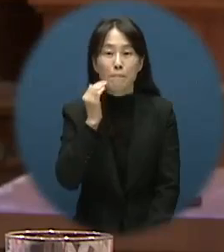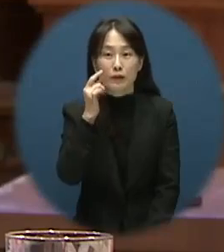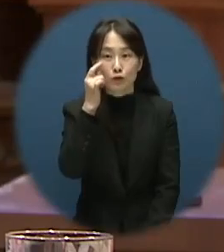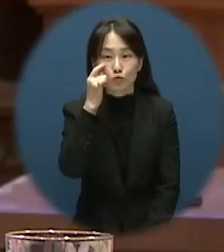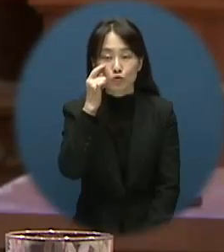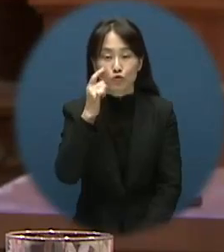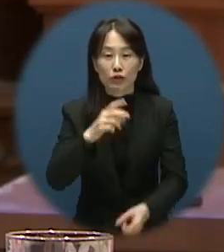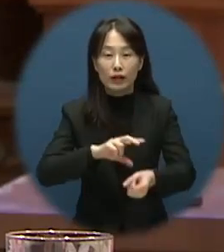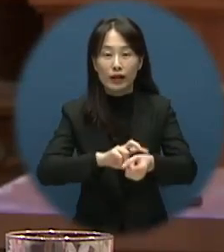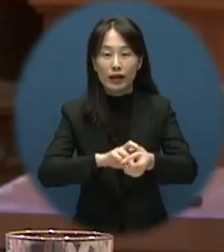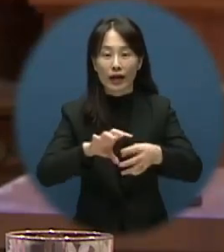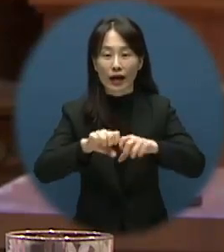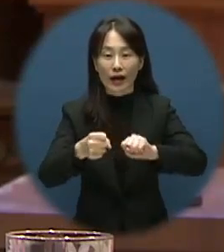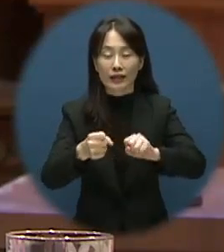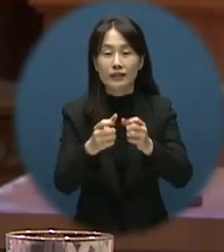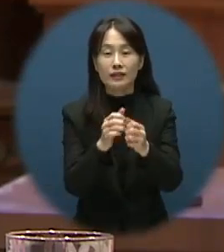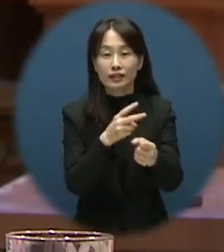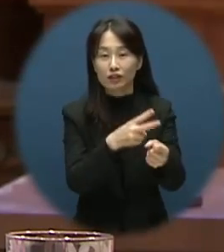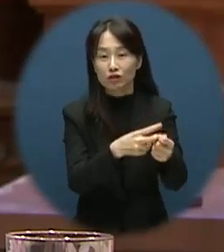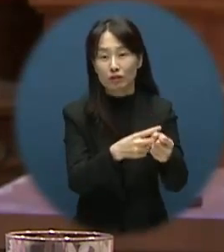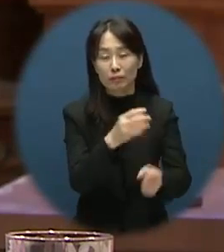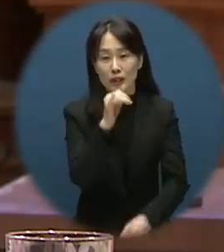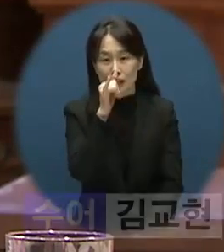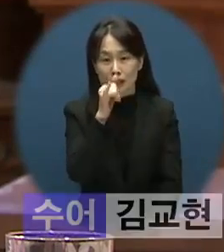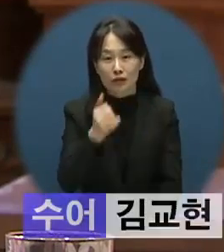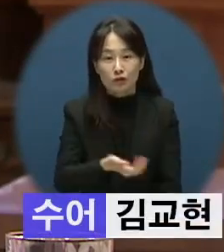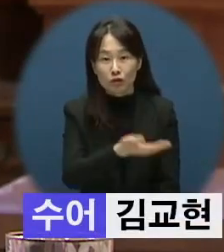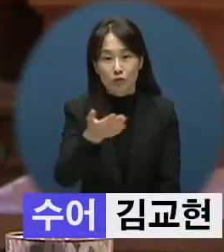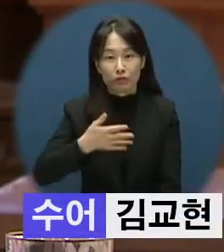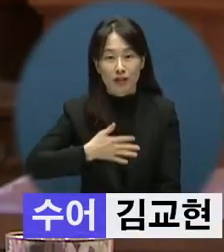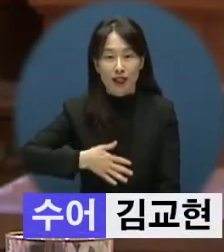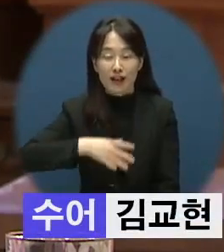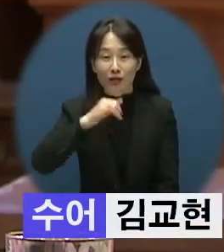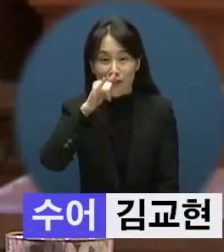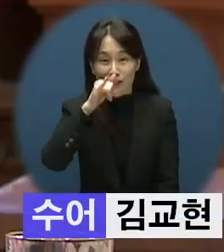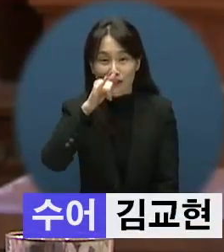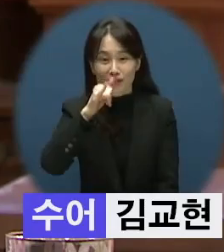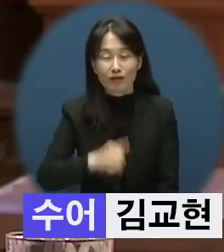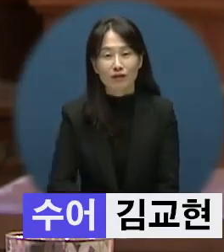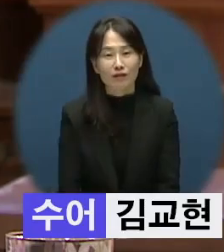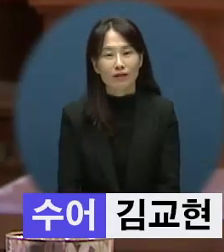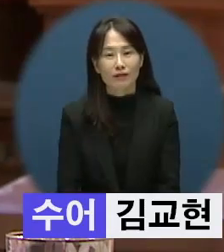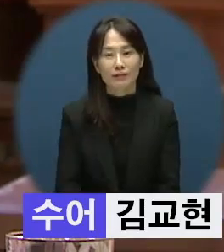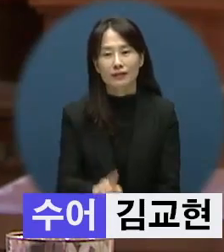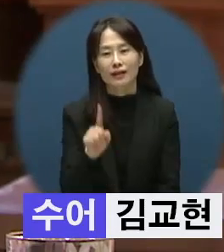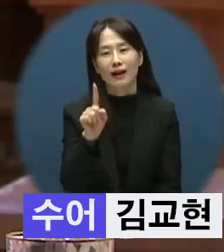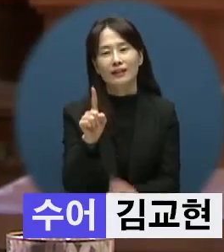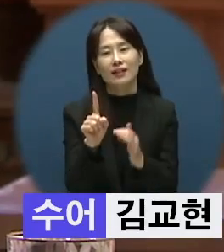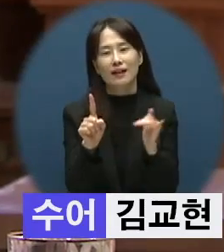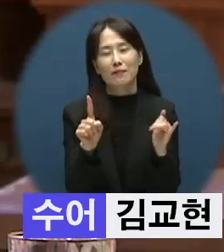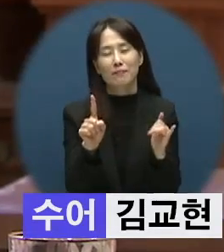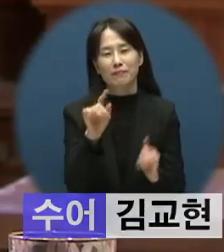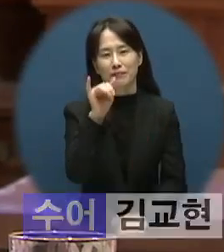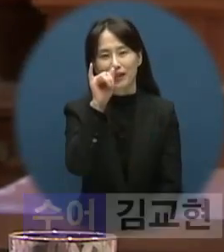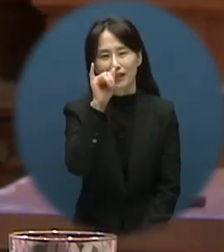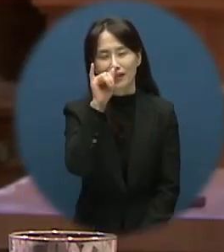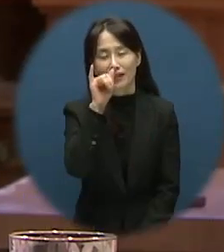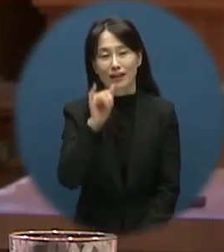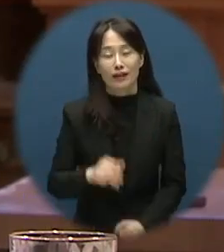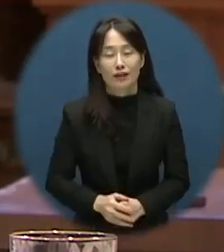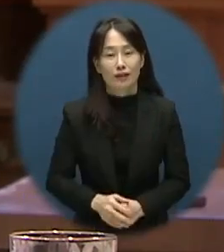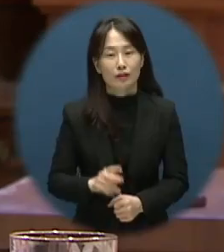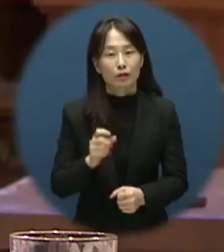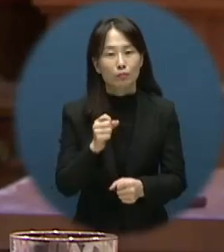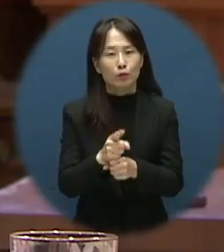한의사, 서양인 한의사가 있다는 사실 알고 계십니까? 딱 한 분 있답니다. 이분이